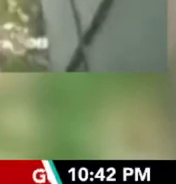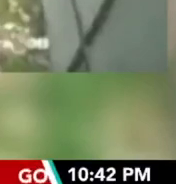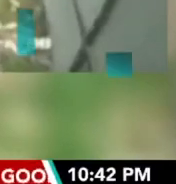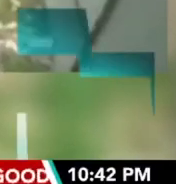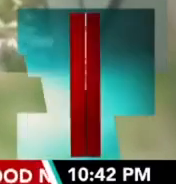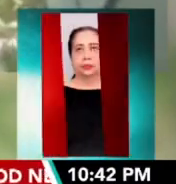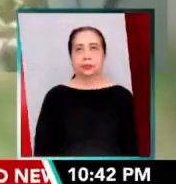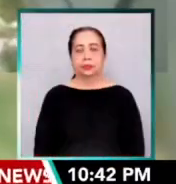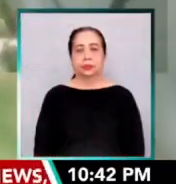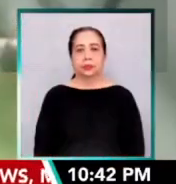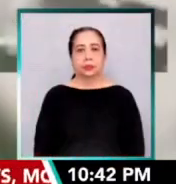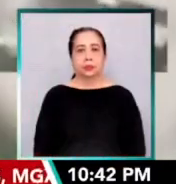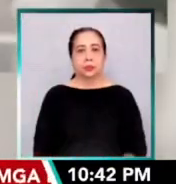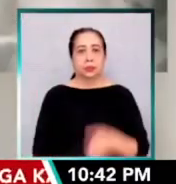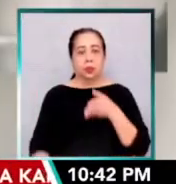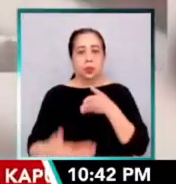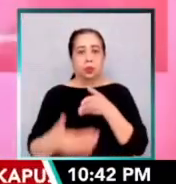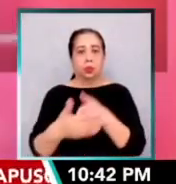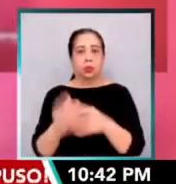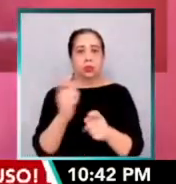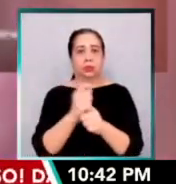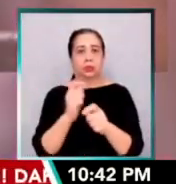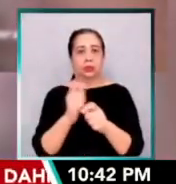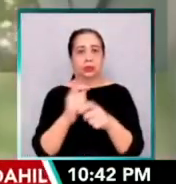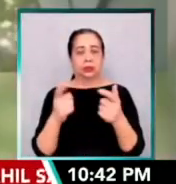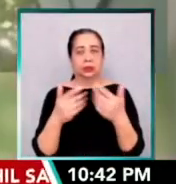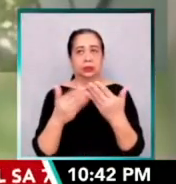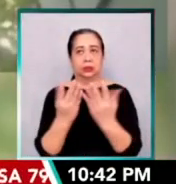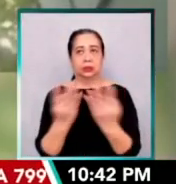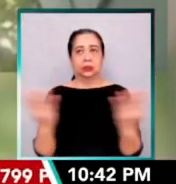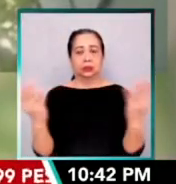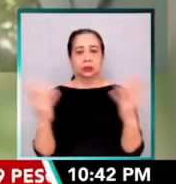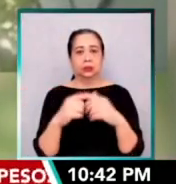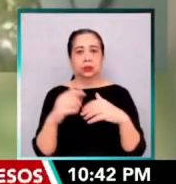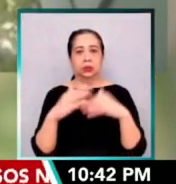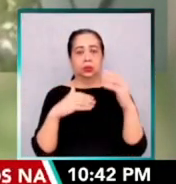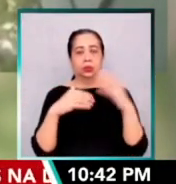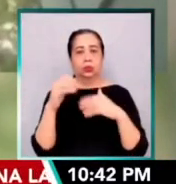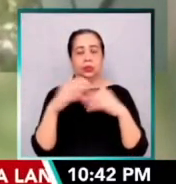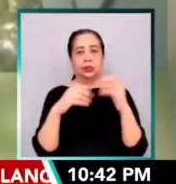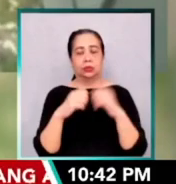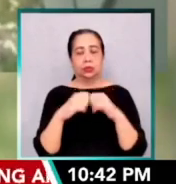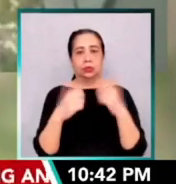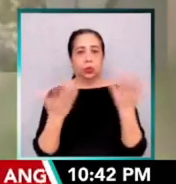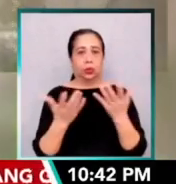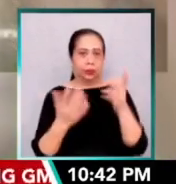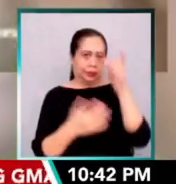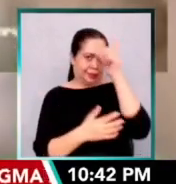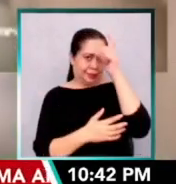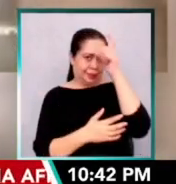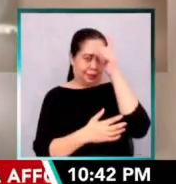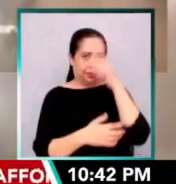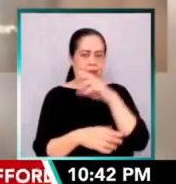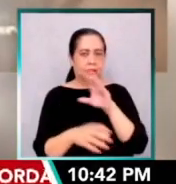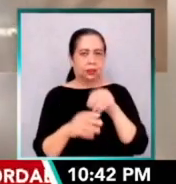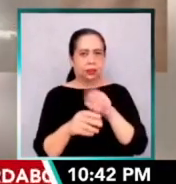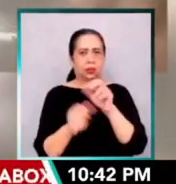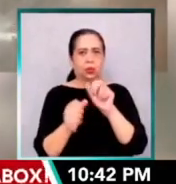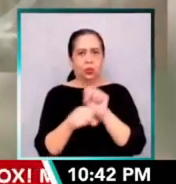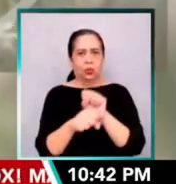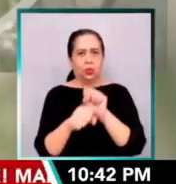Inararo ng truck na yan ang harang sa isang construction site sa Istanbul, Turkey. Napasama ang isang manggagawa sa barrier